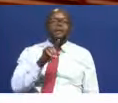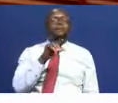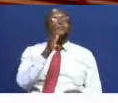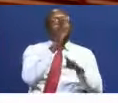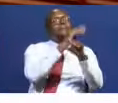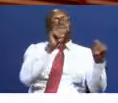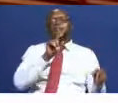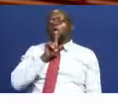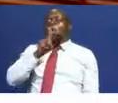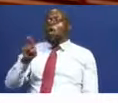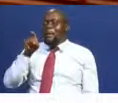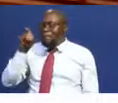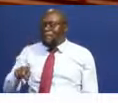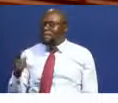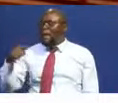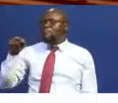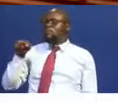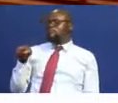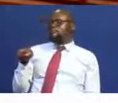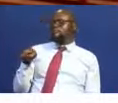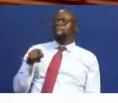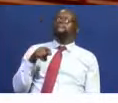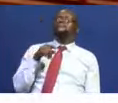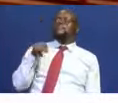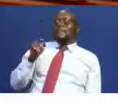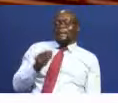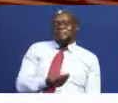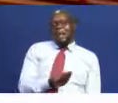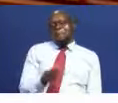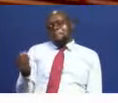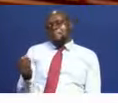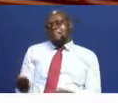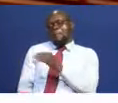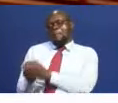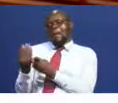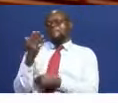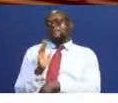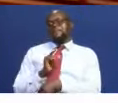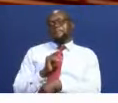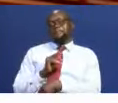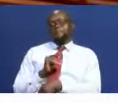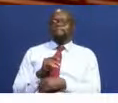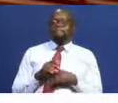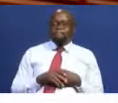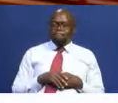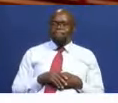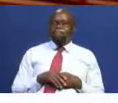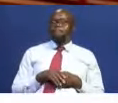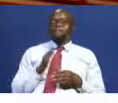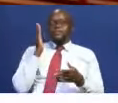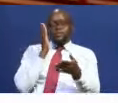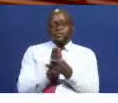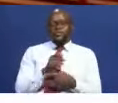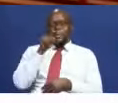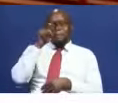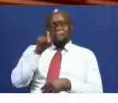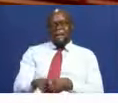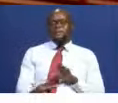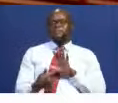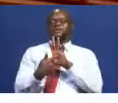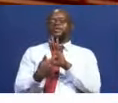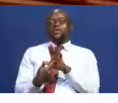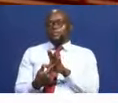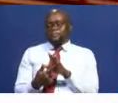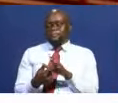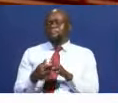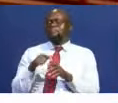rais kwamba hii kitu ni lazima ipite, na wakahongwa. Kwa hivyo kama ni kusema ukweli, ni ukweli usemwe